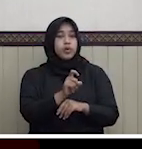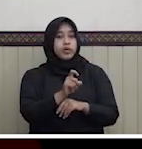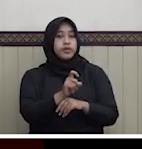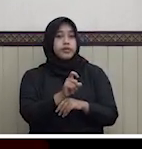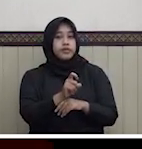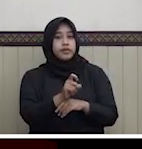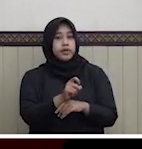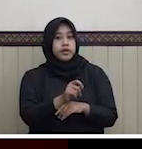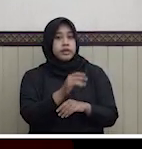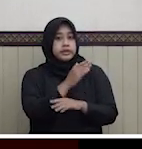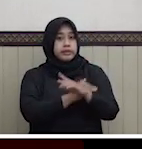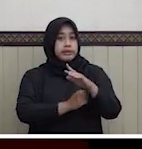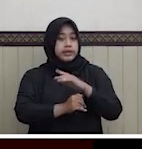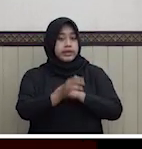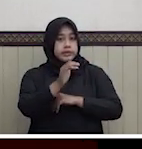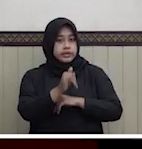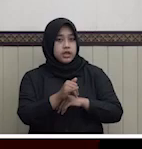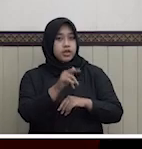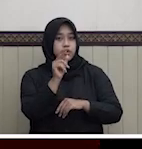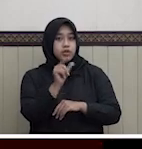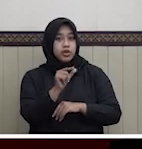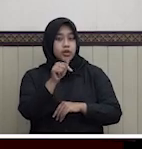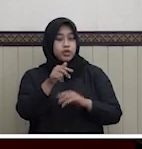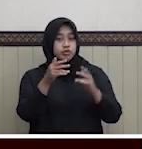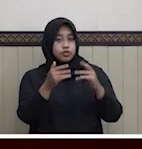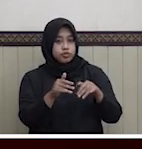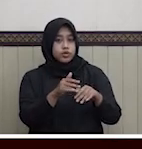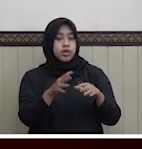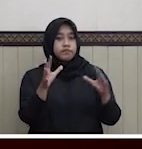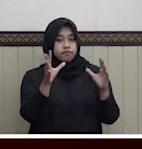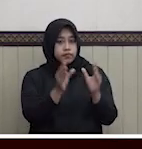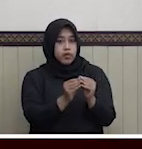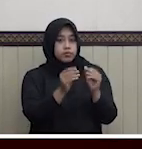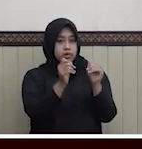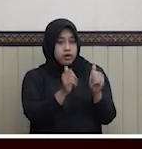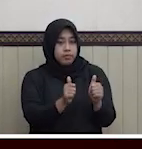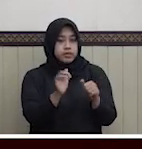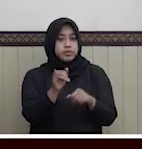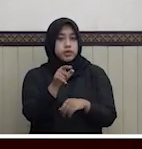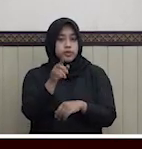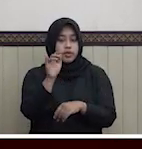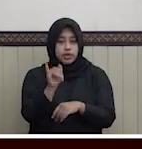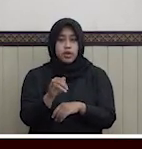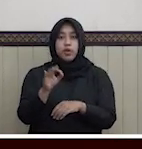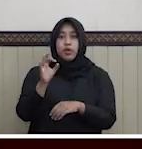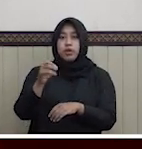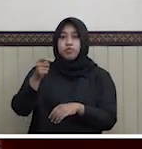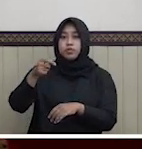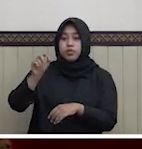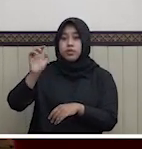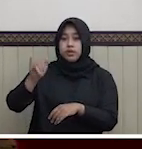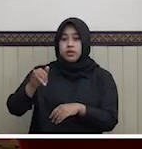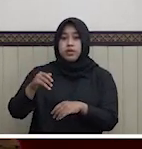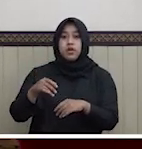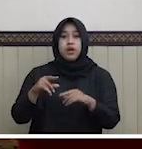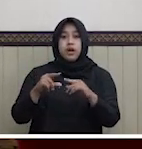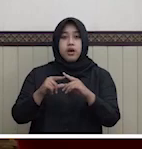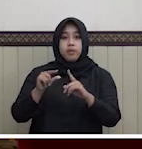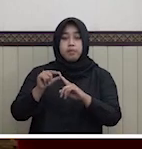kebutuhan-kebutuhan difable di dalam undang-undang ini sudah terangkum dengan baik begitu masih bener dan